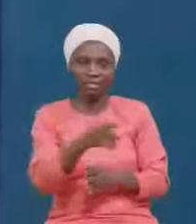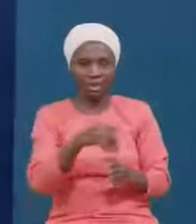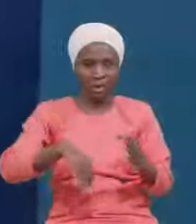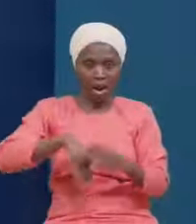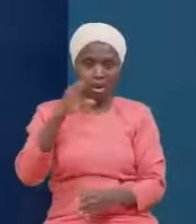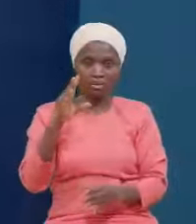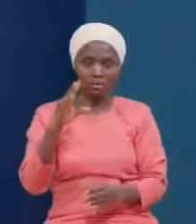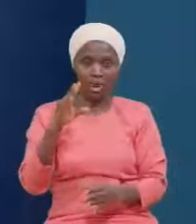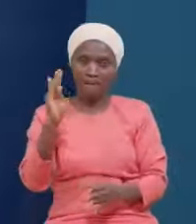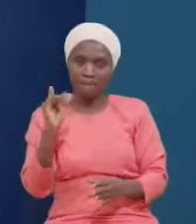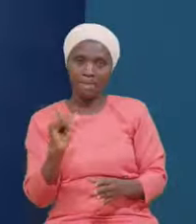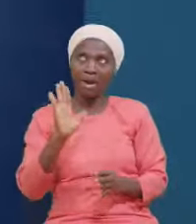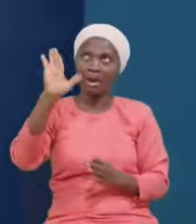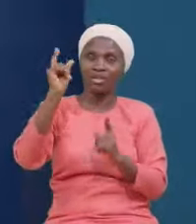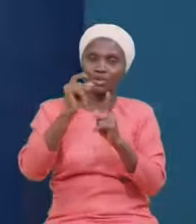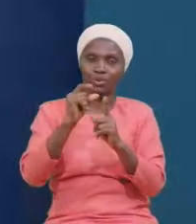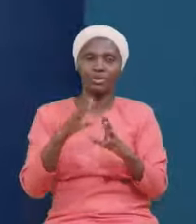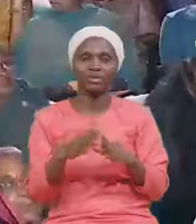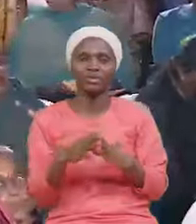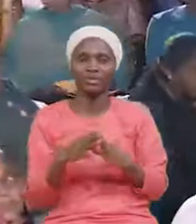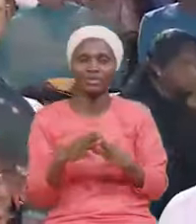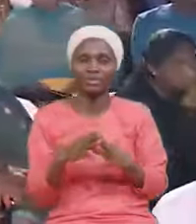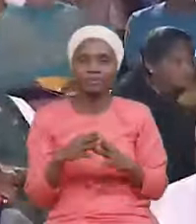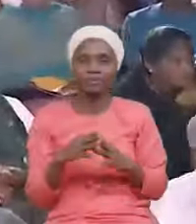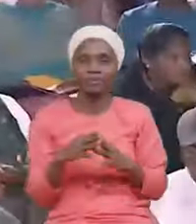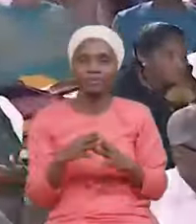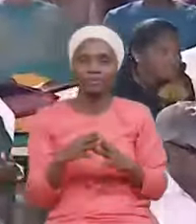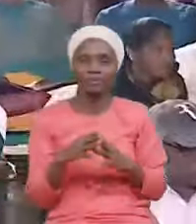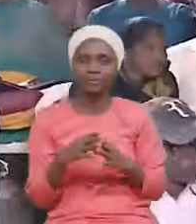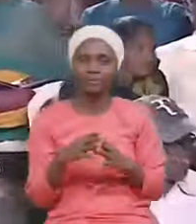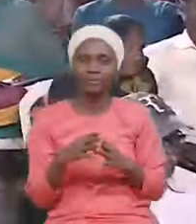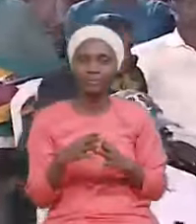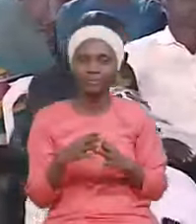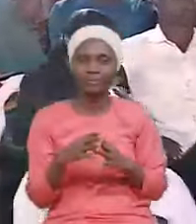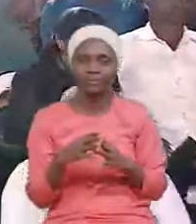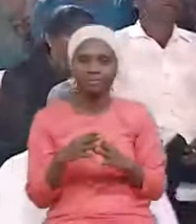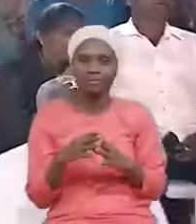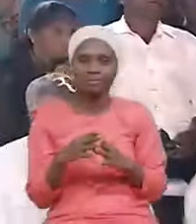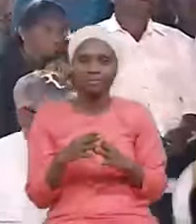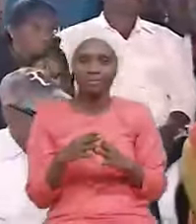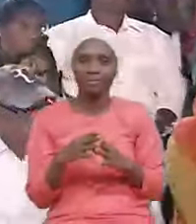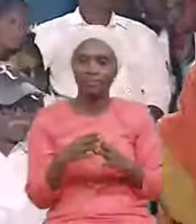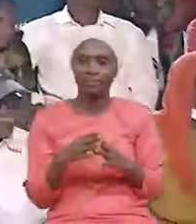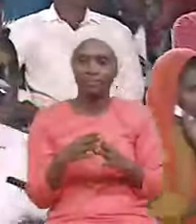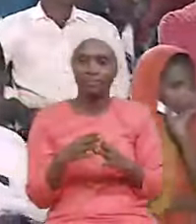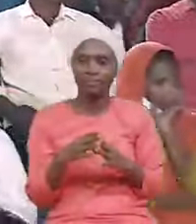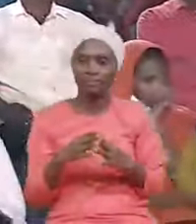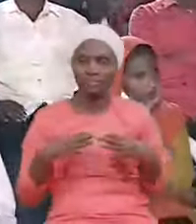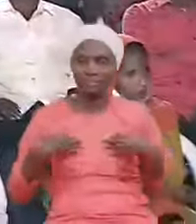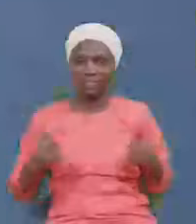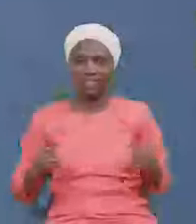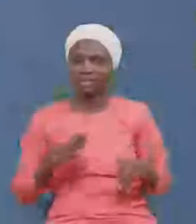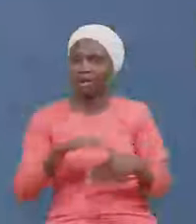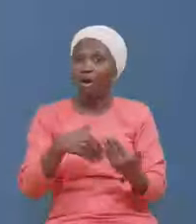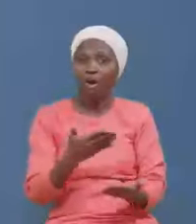out by his word. ఆయన అంటున్నాడు కదా, చెప్పబడిన మాట ప్రకారం తన వాక్కుతో వెళ్ళగొట్టాడు. And he healed